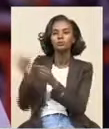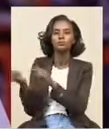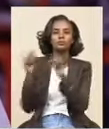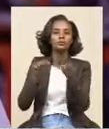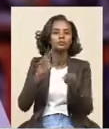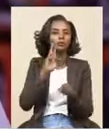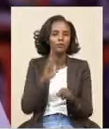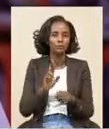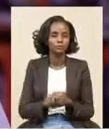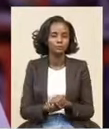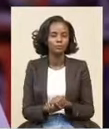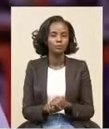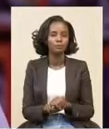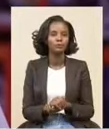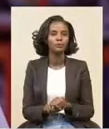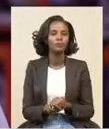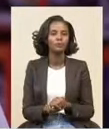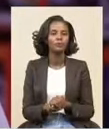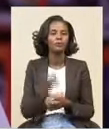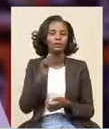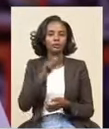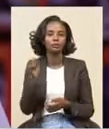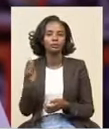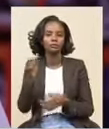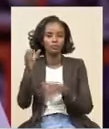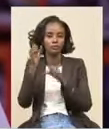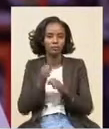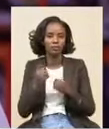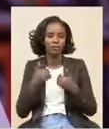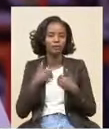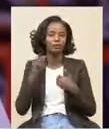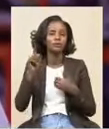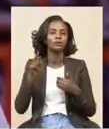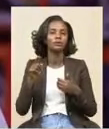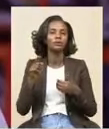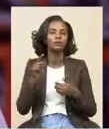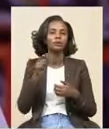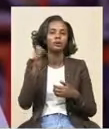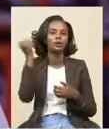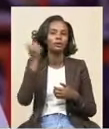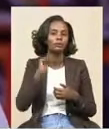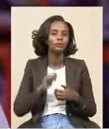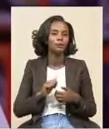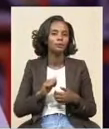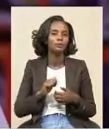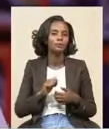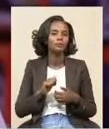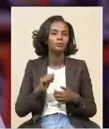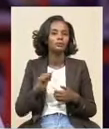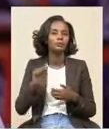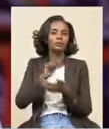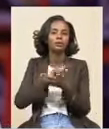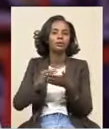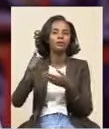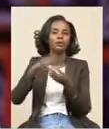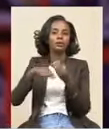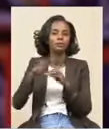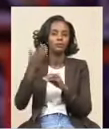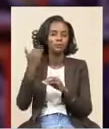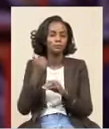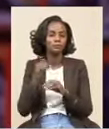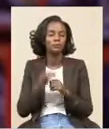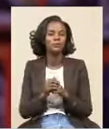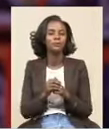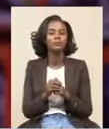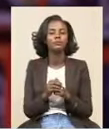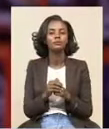በጣም በአብዛኛው ቀጥታ ያመጣናቸው ማሉ እዛም ይሄ ሌላ ሲያዋሳ አንድ ሳምንት አካባቢ ነበር። እንደዚህ መጀመሪያ አካባቢ ሰው